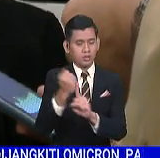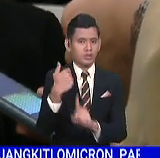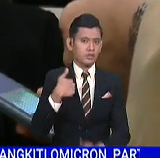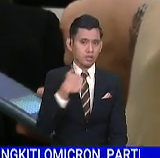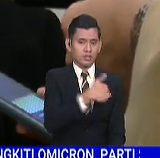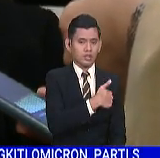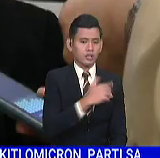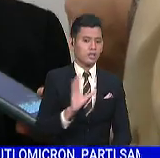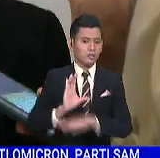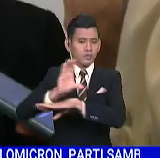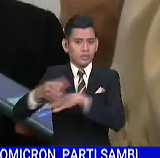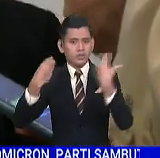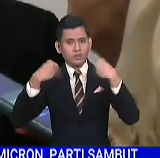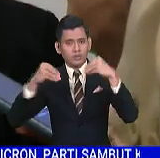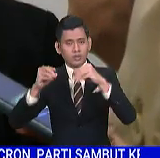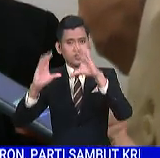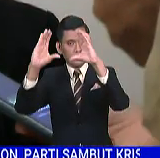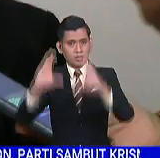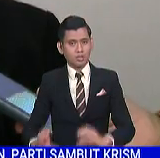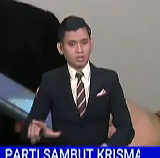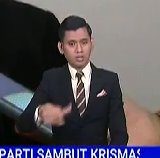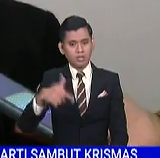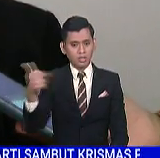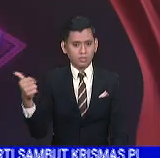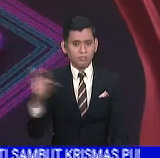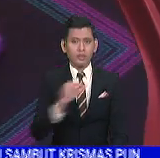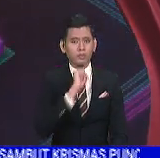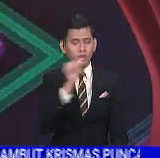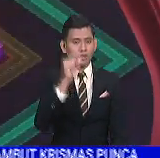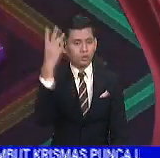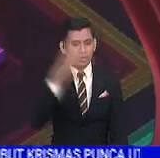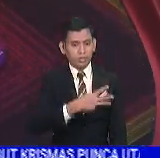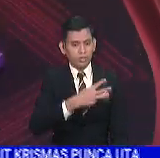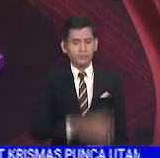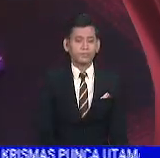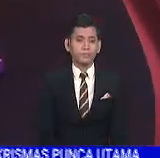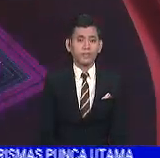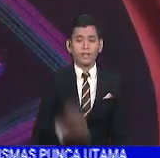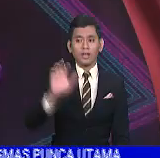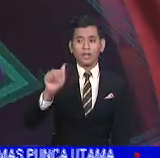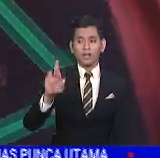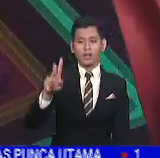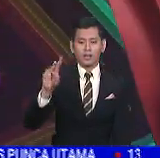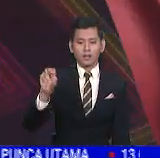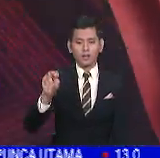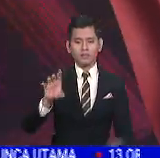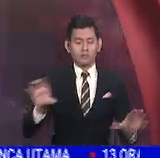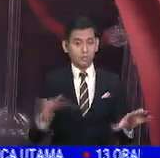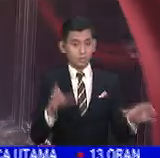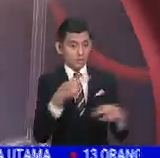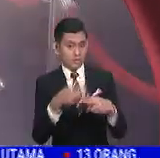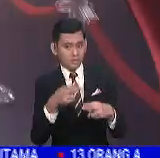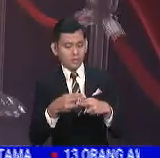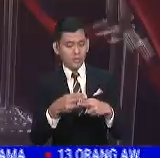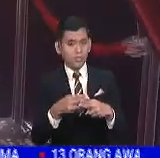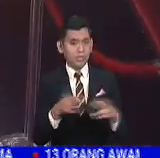terpaksa jual ke platform apa ni, OTT lah. Penerbit filem terkenal Aaron Koh yang membina nama menerusi filem